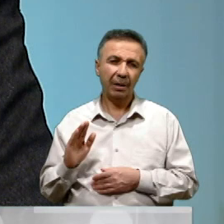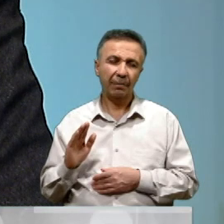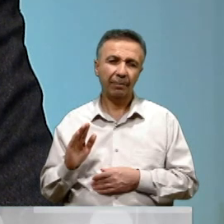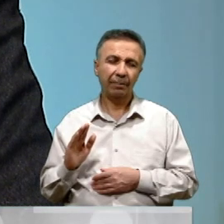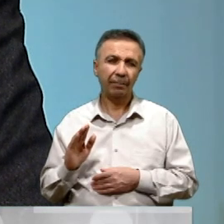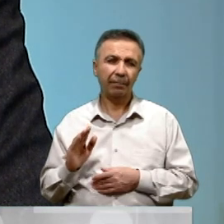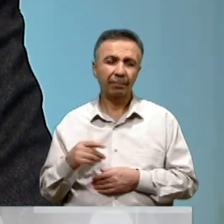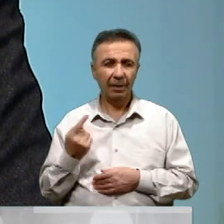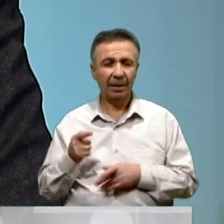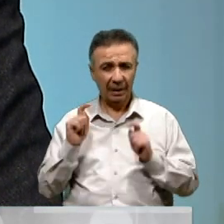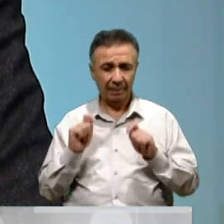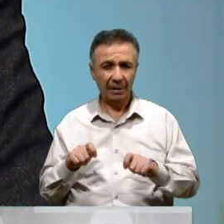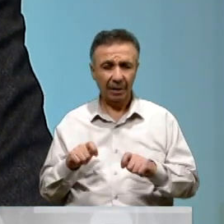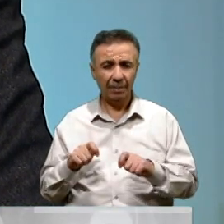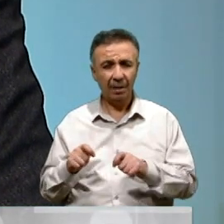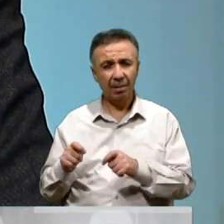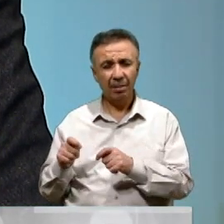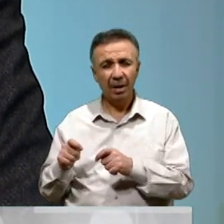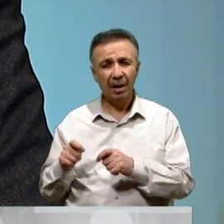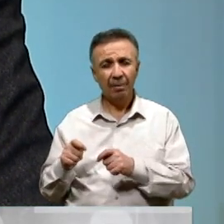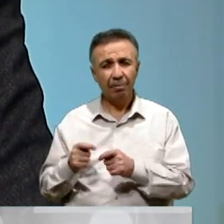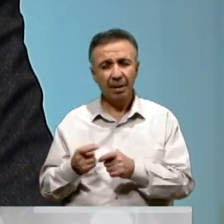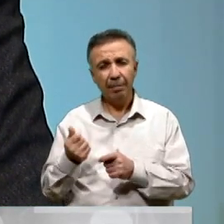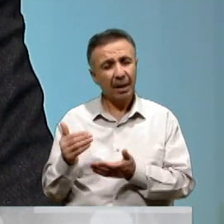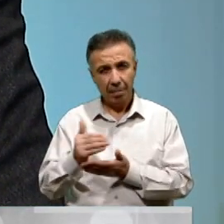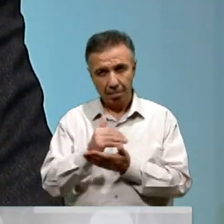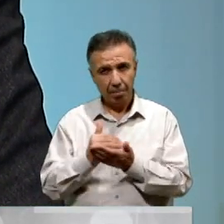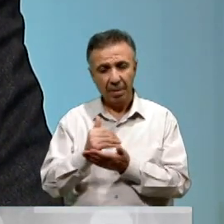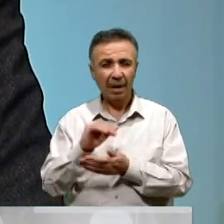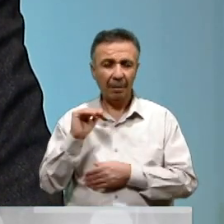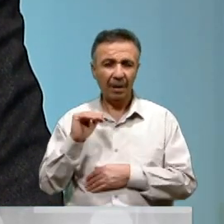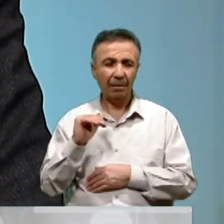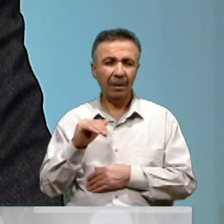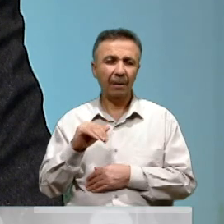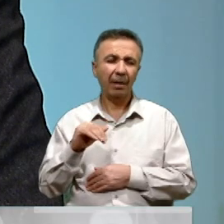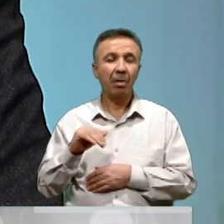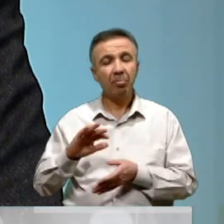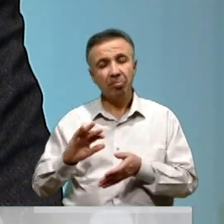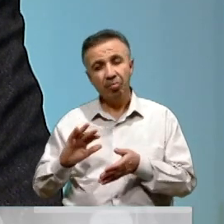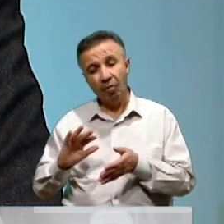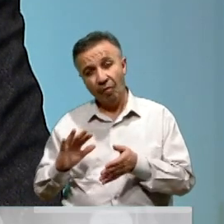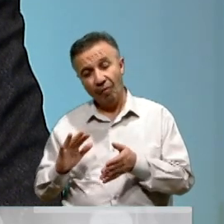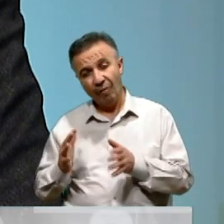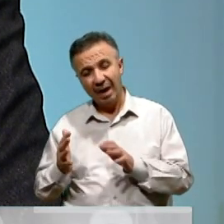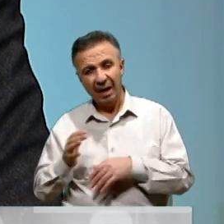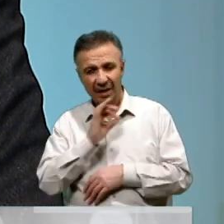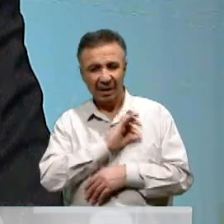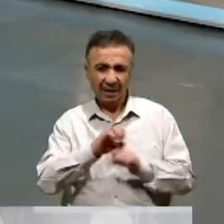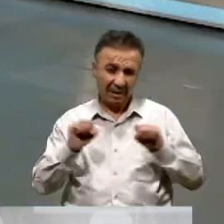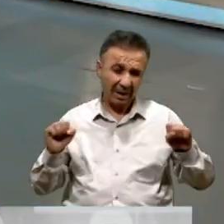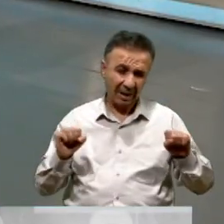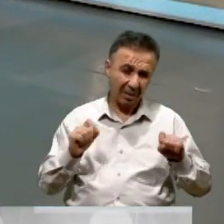yapacağı bir tasarruftur. Ya da kar zarar ortaklığı şeklinde yapılacak bir